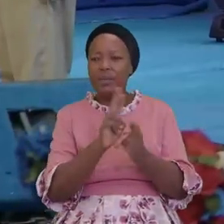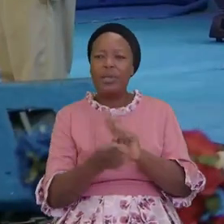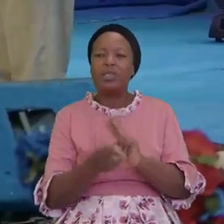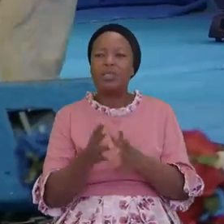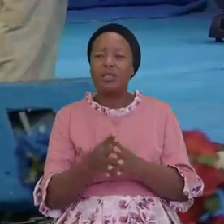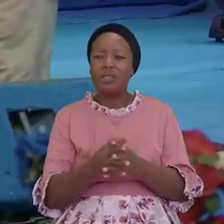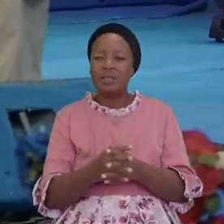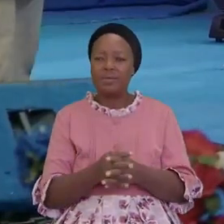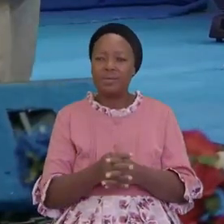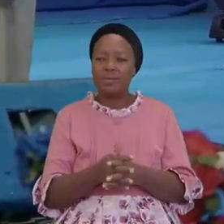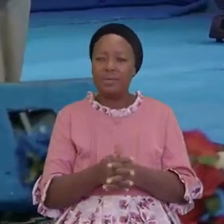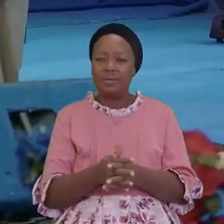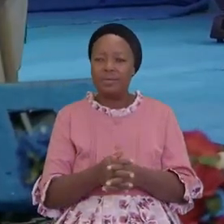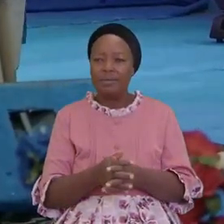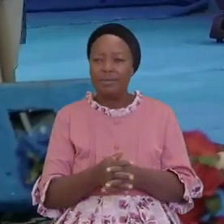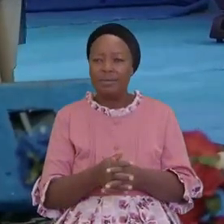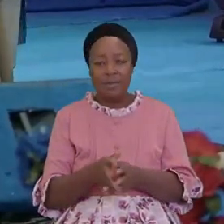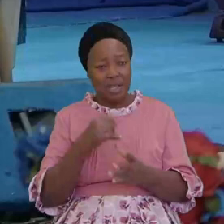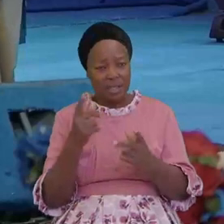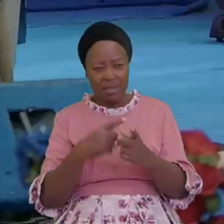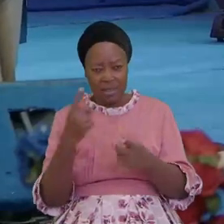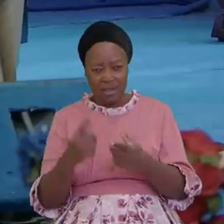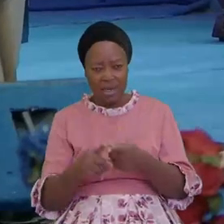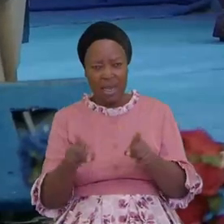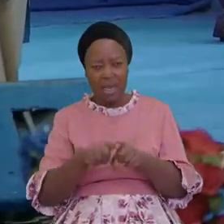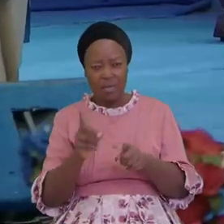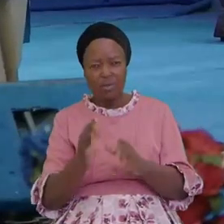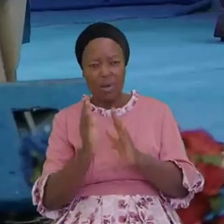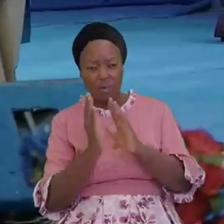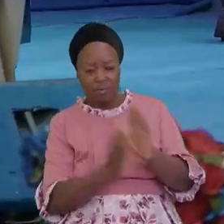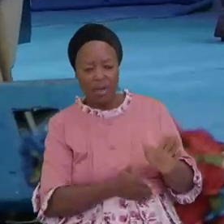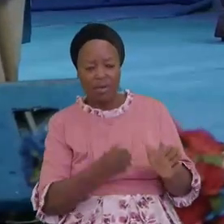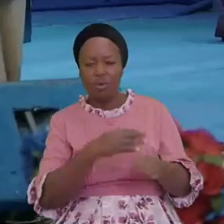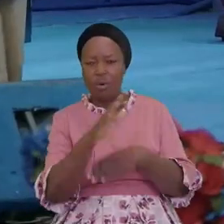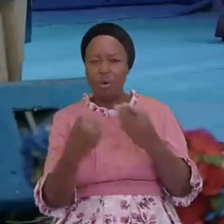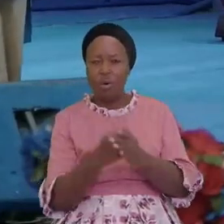Qui est la repentance? Qui est une repentance transparente?